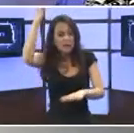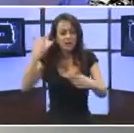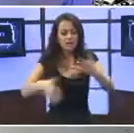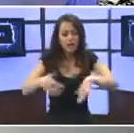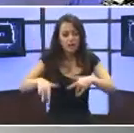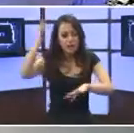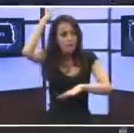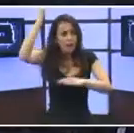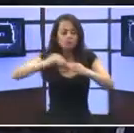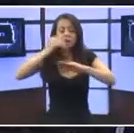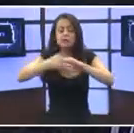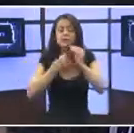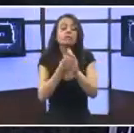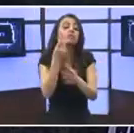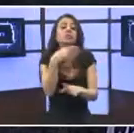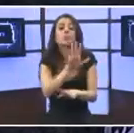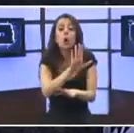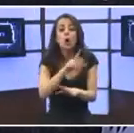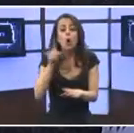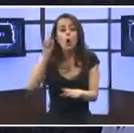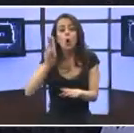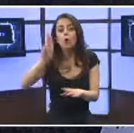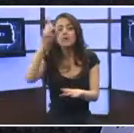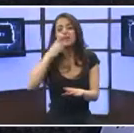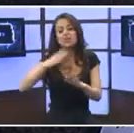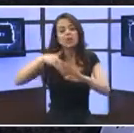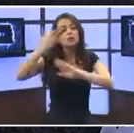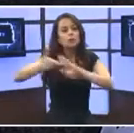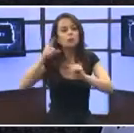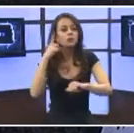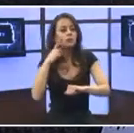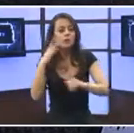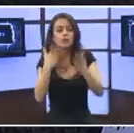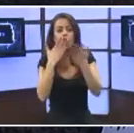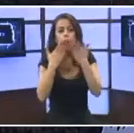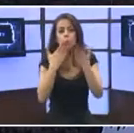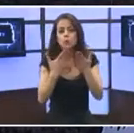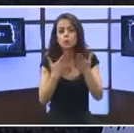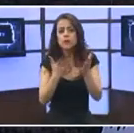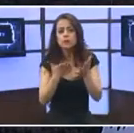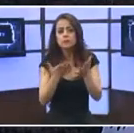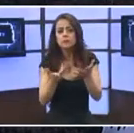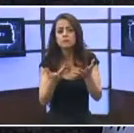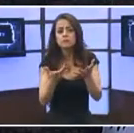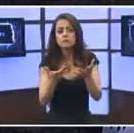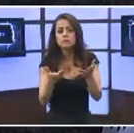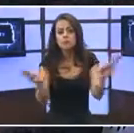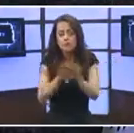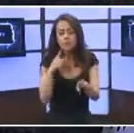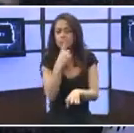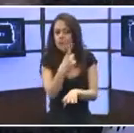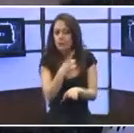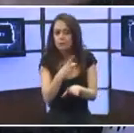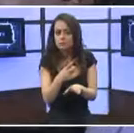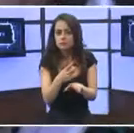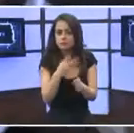çıkmıyor. Daha sonra 17 yaşından sonra devlet okulda tahsilini tamamladı diyor bırakıyor.